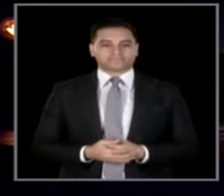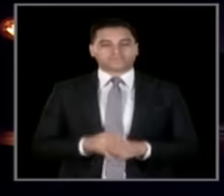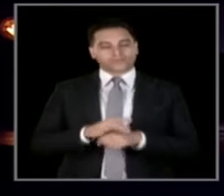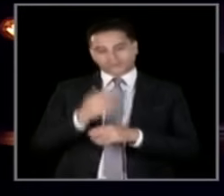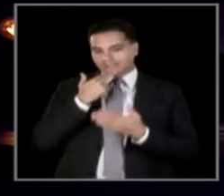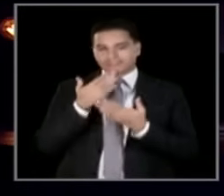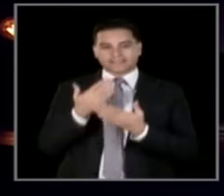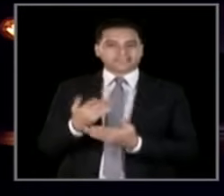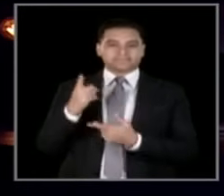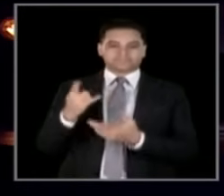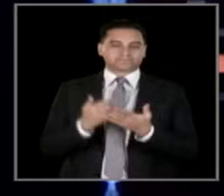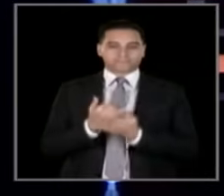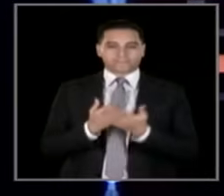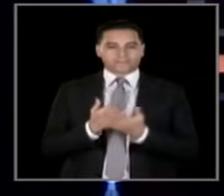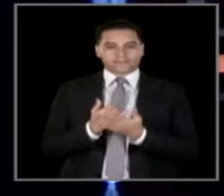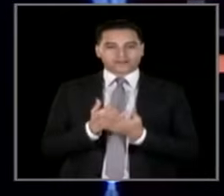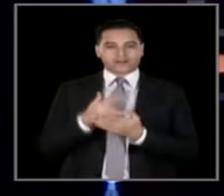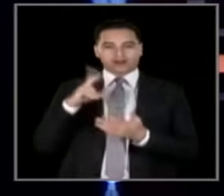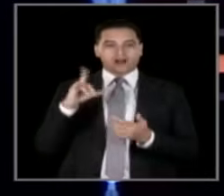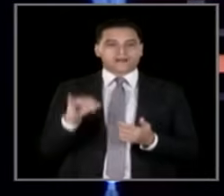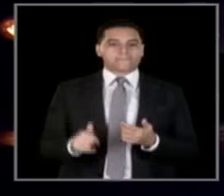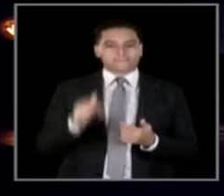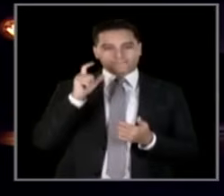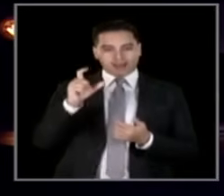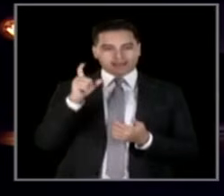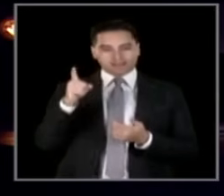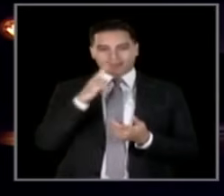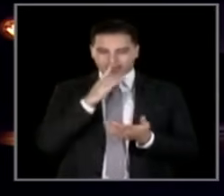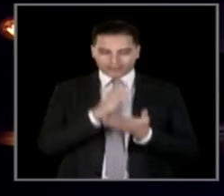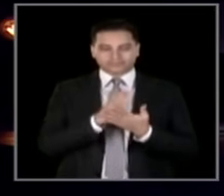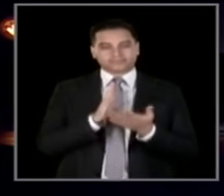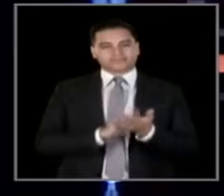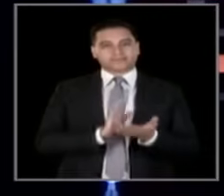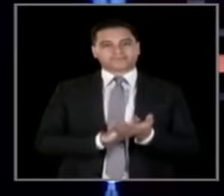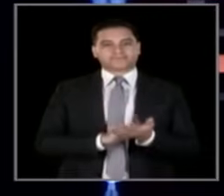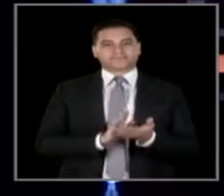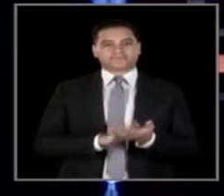وهارد لك لمدرسة الأرمن برضو، نحييكم.